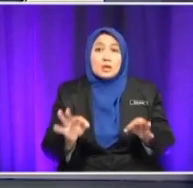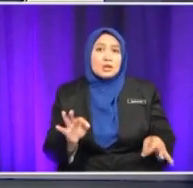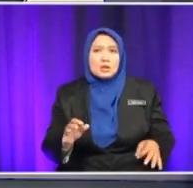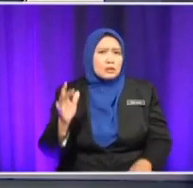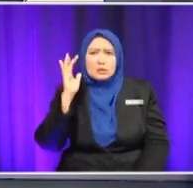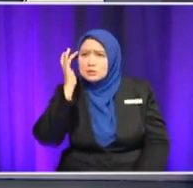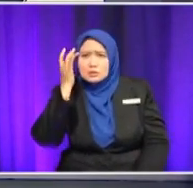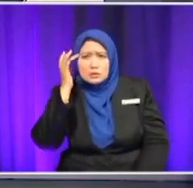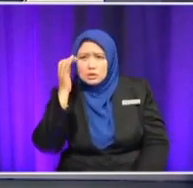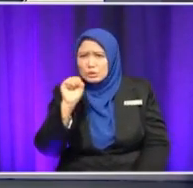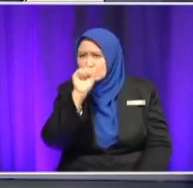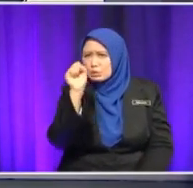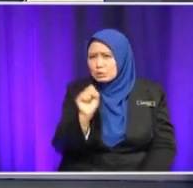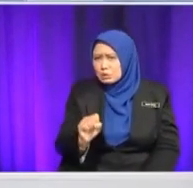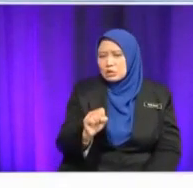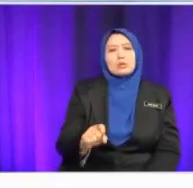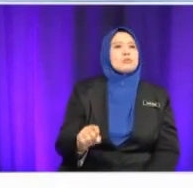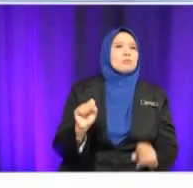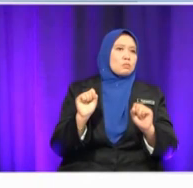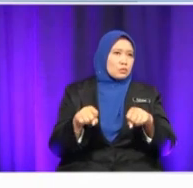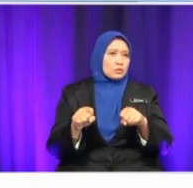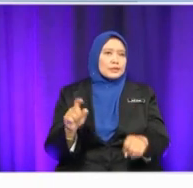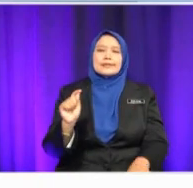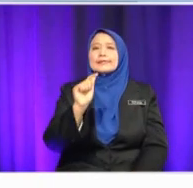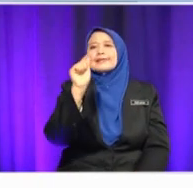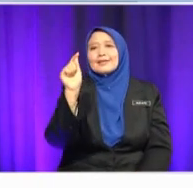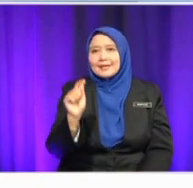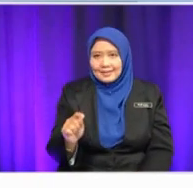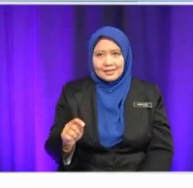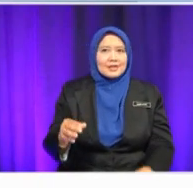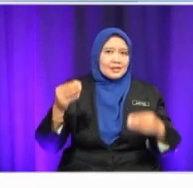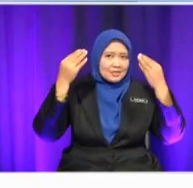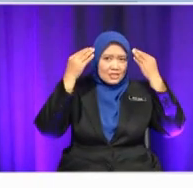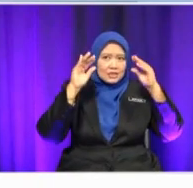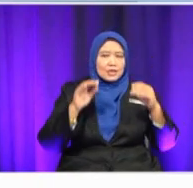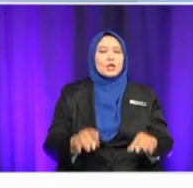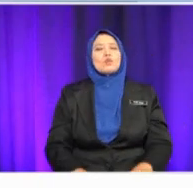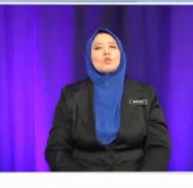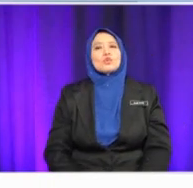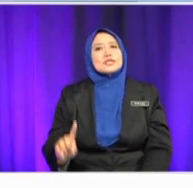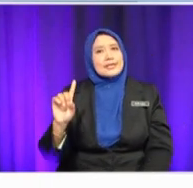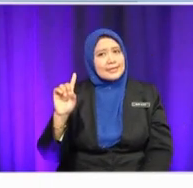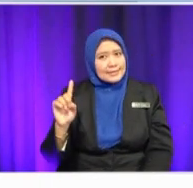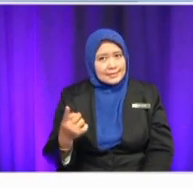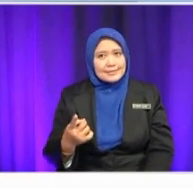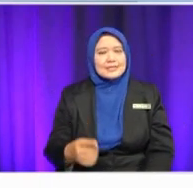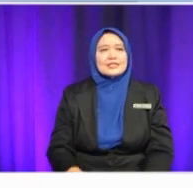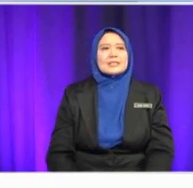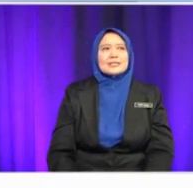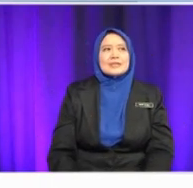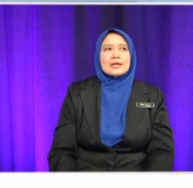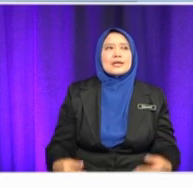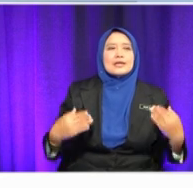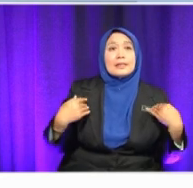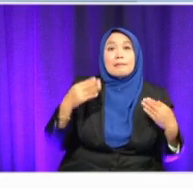guru-guru yang menjaga ujian tersebutlah yang telah yang sedang dijalankan akhirnya ada segi apa bahasa ada